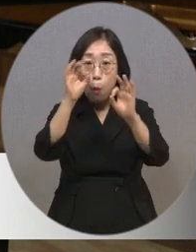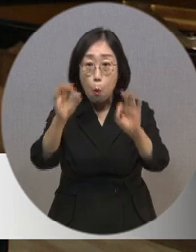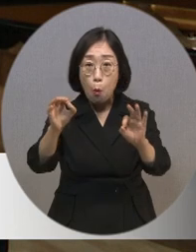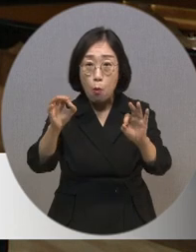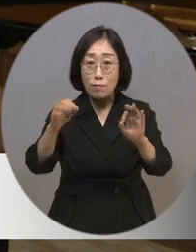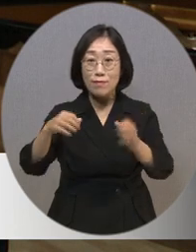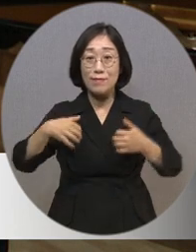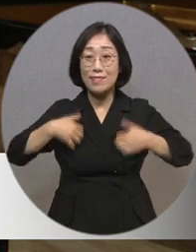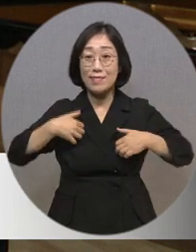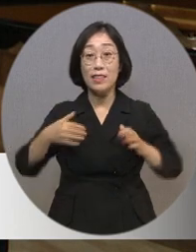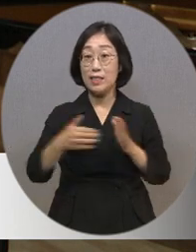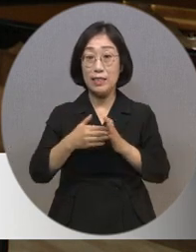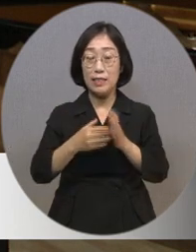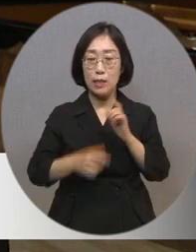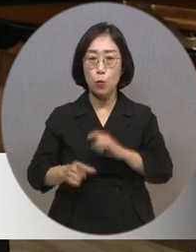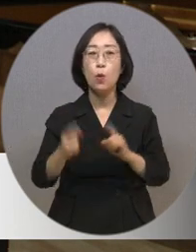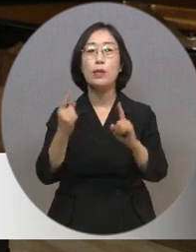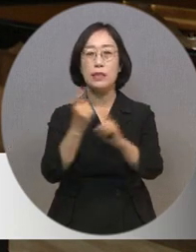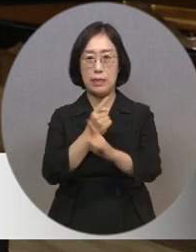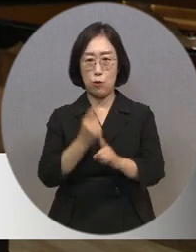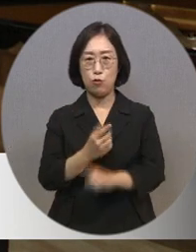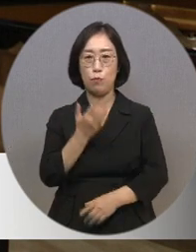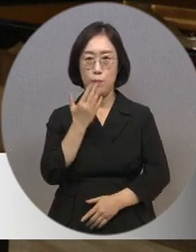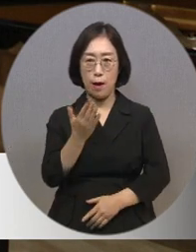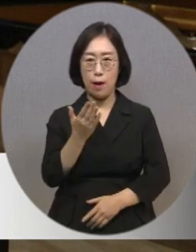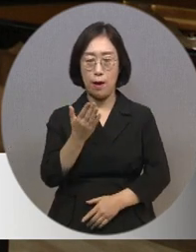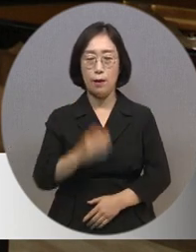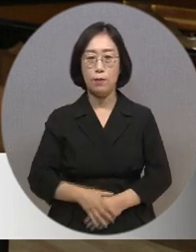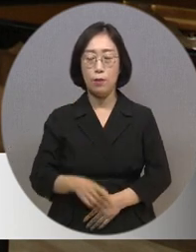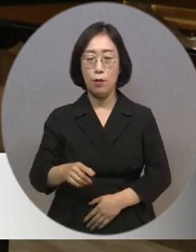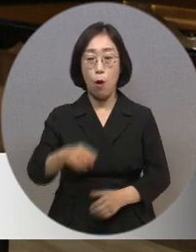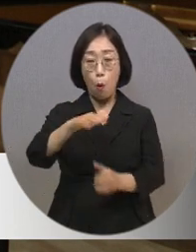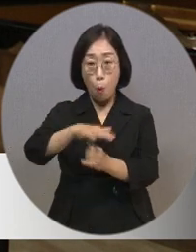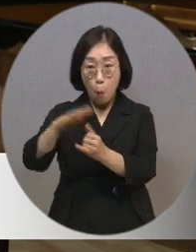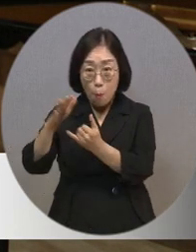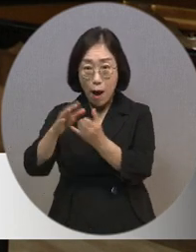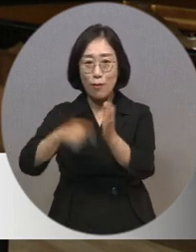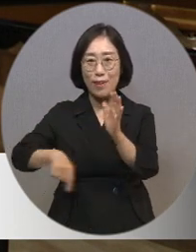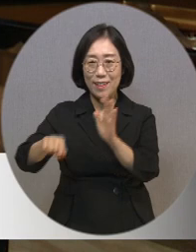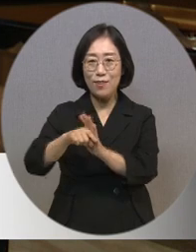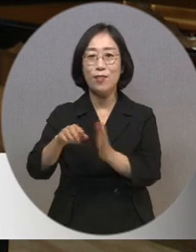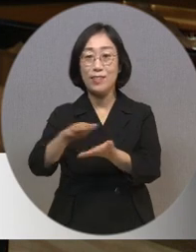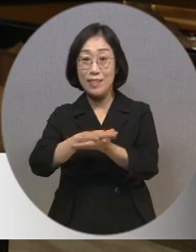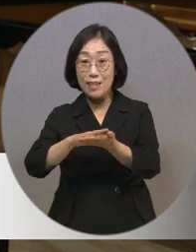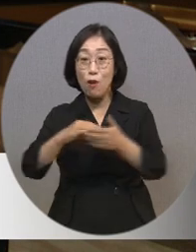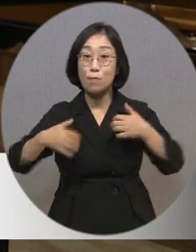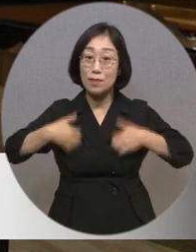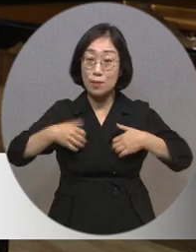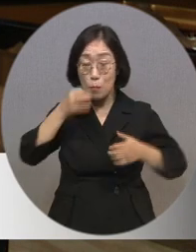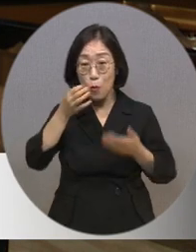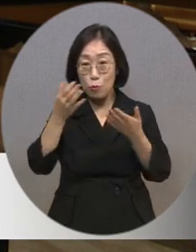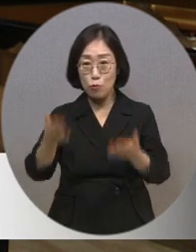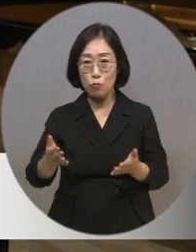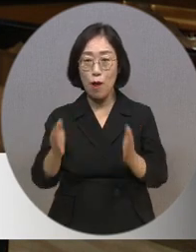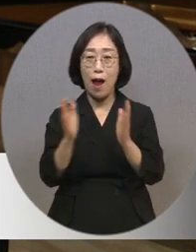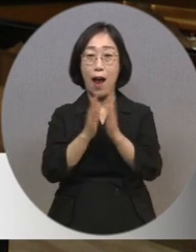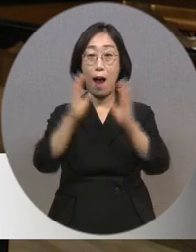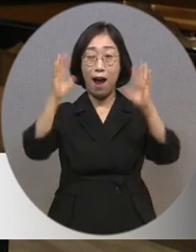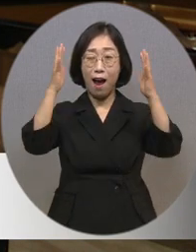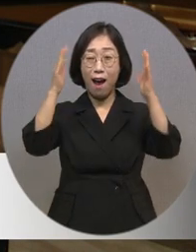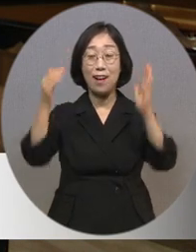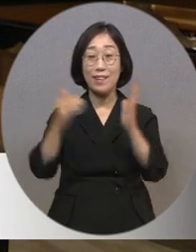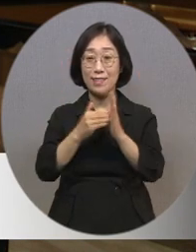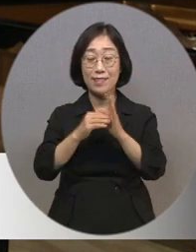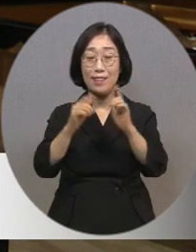치유와 해소를 동시에 경험할 수 있는 공연이 됐으면 좋겠다. 그래서 아이들도 위에서 즐기고 그러니까 노래 보고 박수치고 끝나는 게 아니라